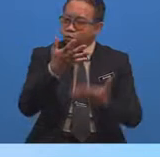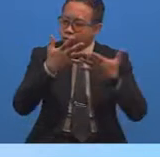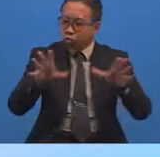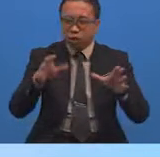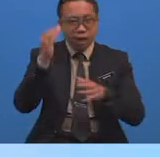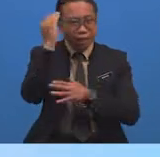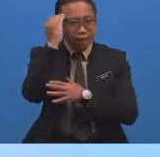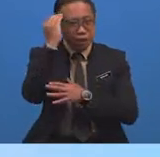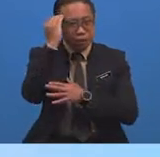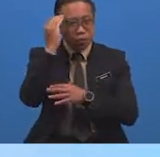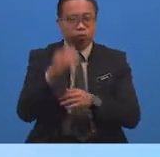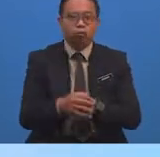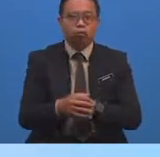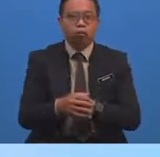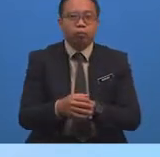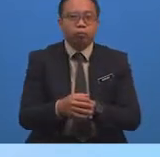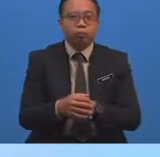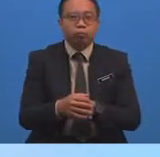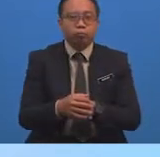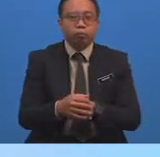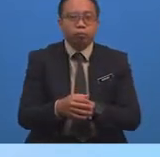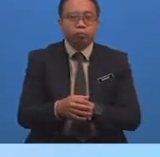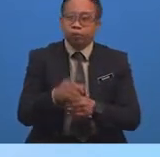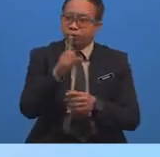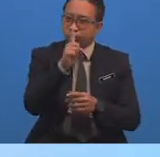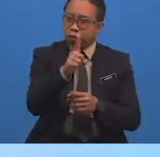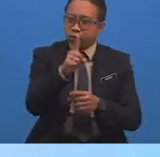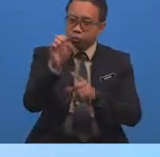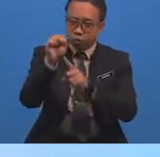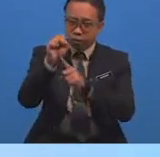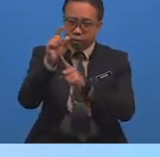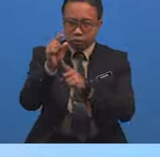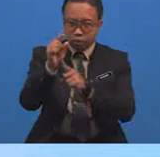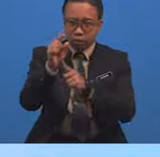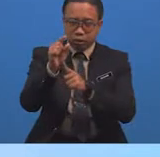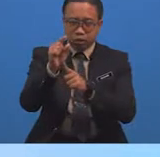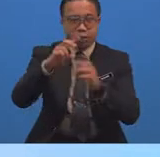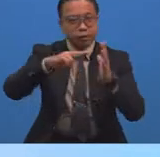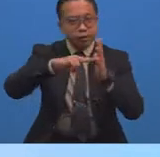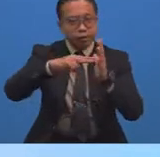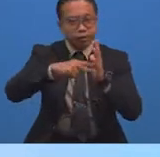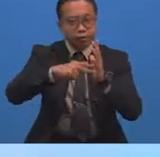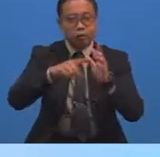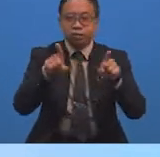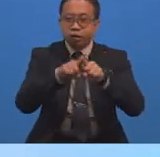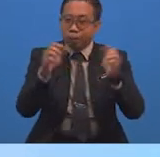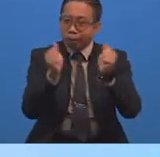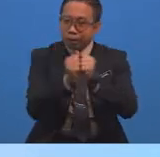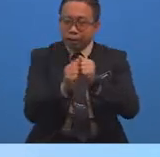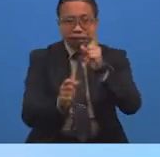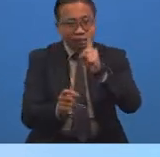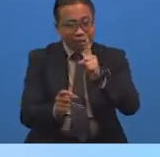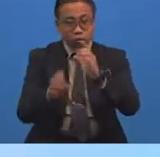sudah pun mengetahui bahwa satu sengatan bersamaan